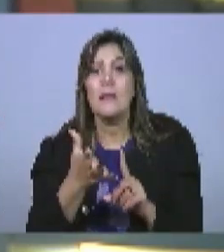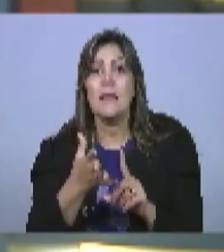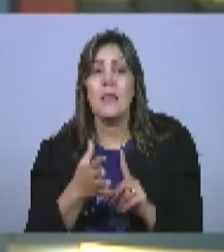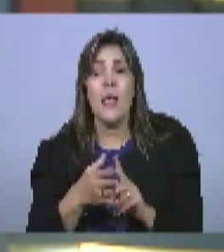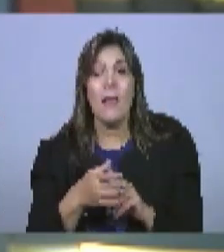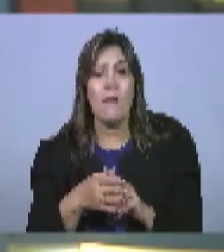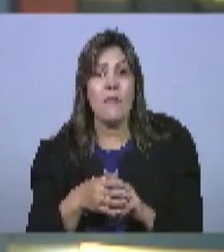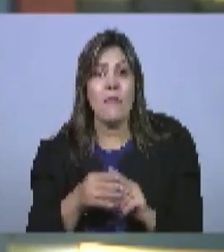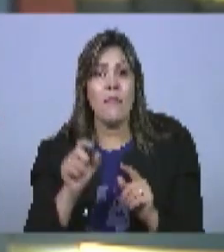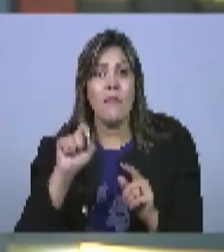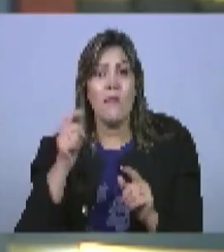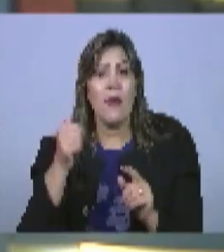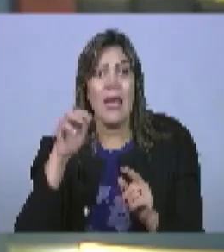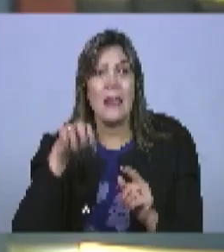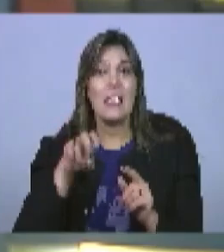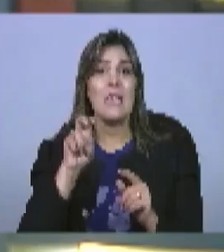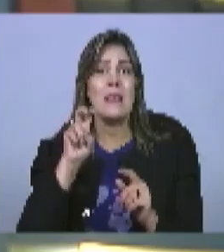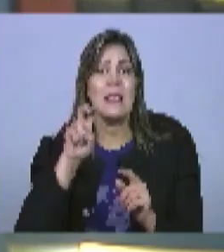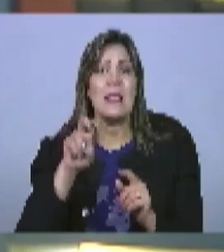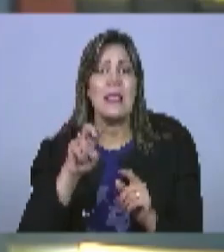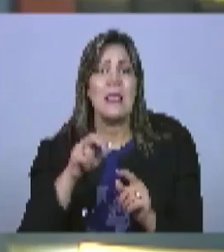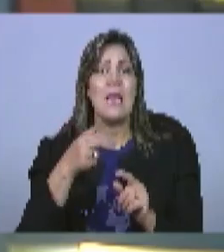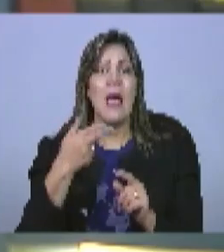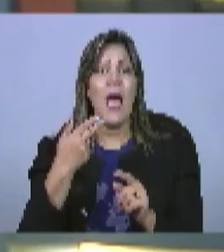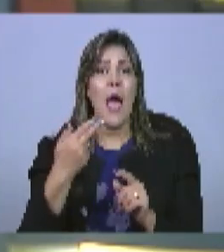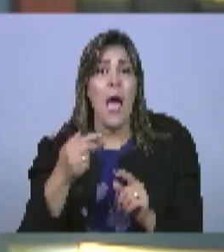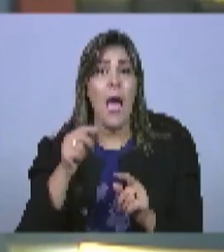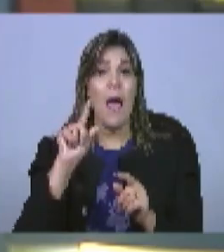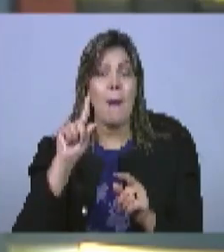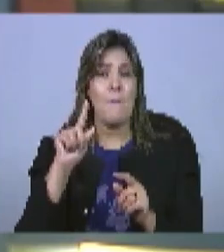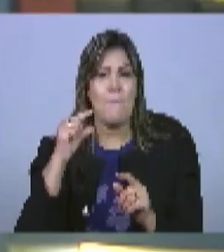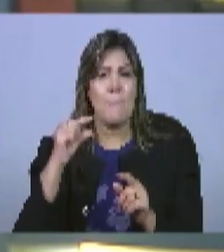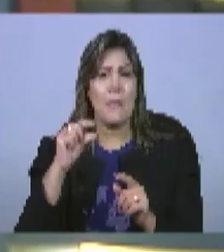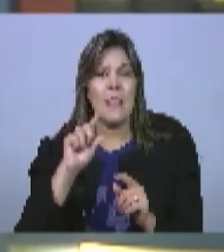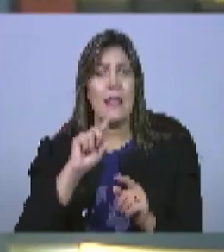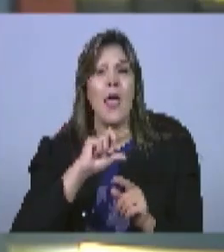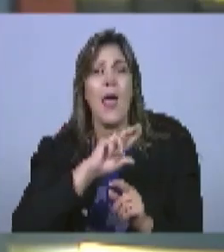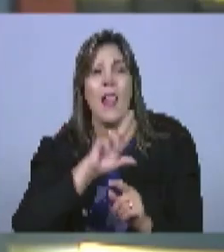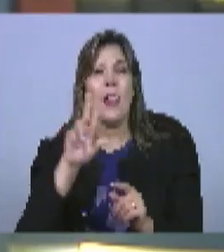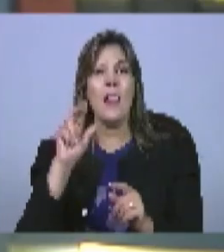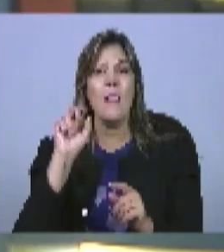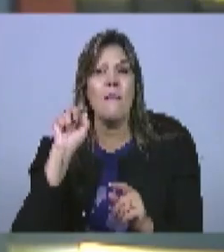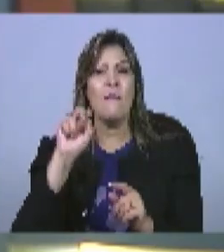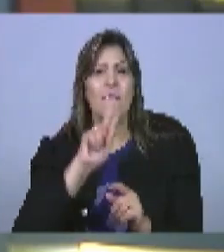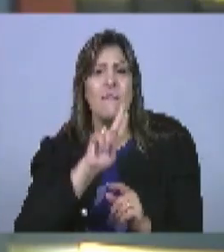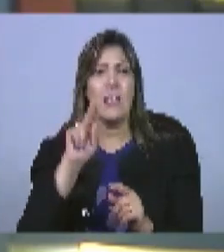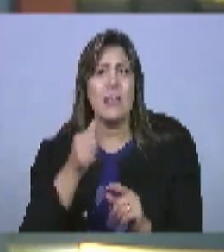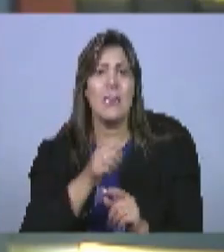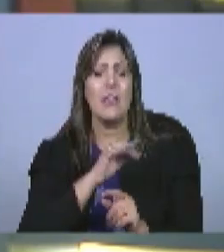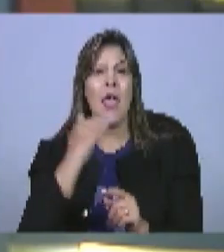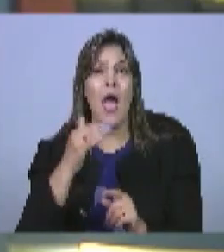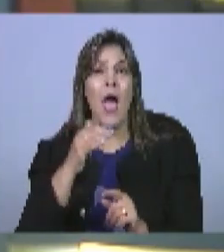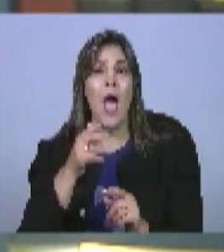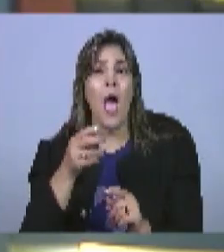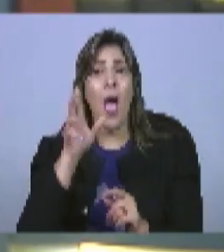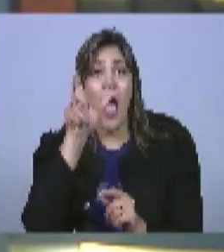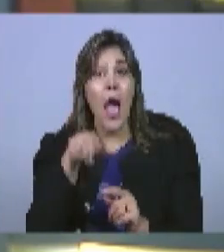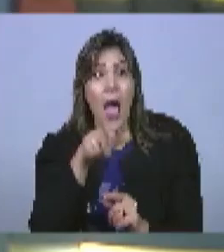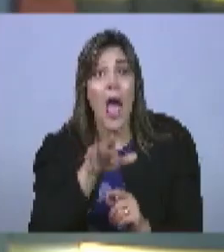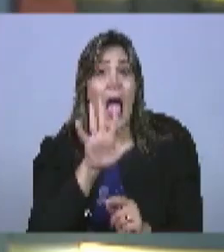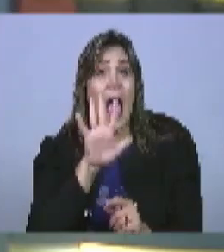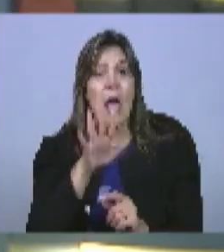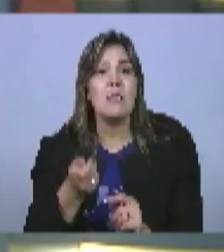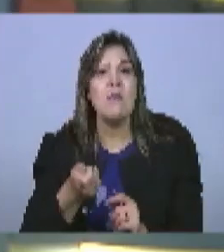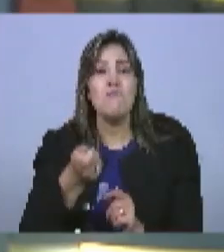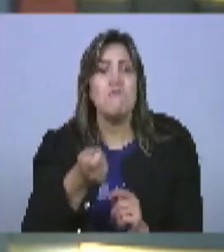الفريق عبد الفتاح البرهان وقتل فيها حوالي خمسه اشخاص ولكنه نجا من محاوله